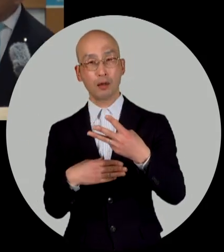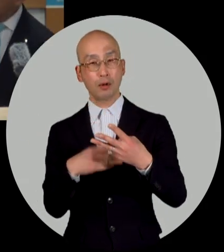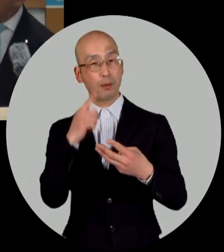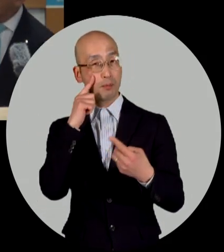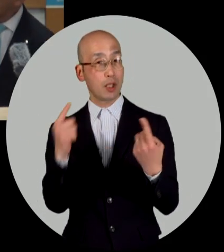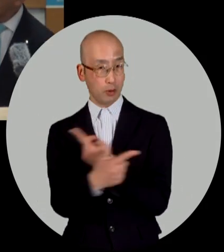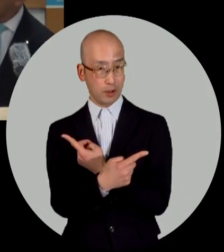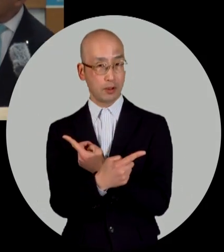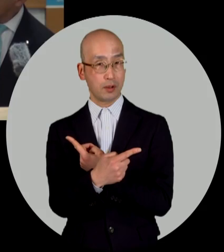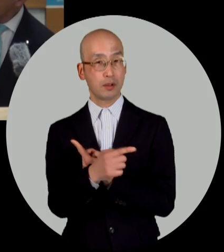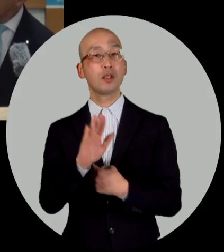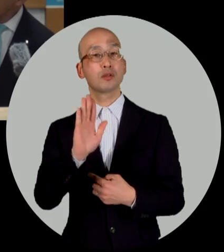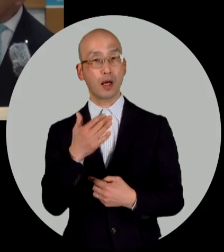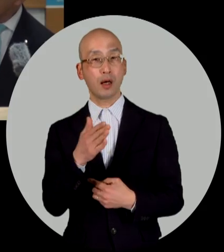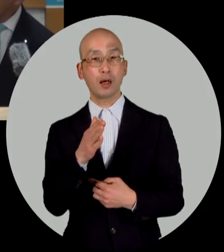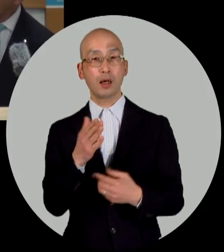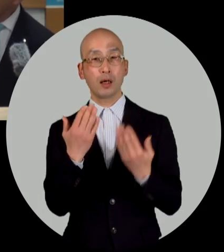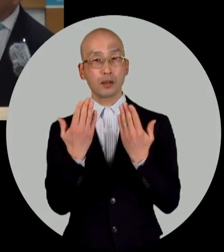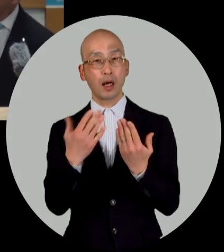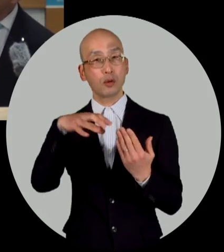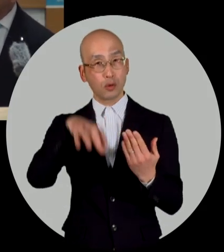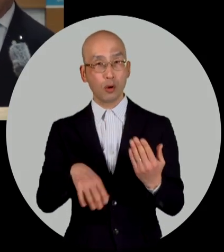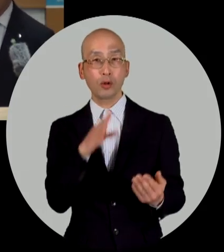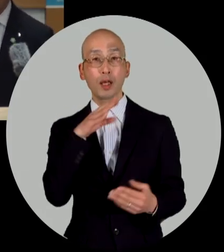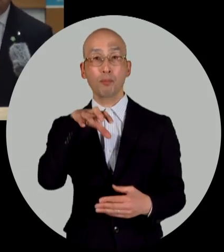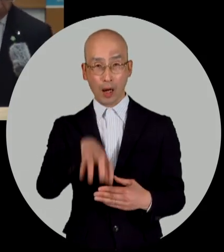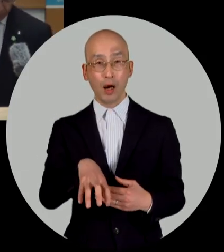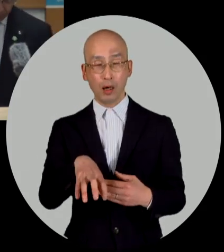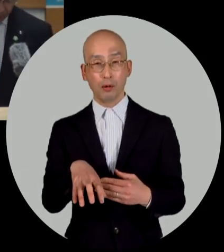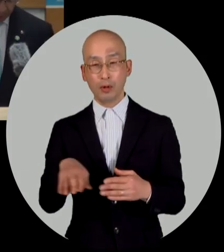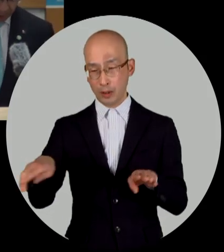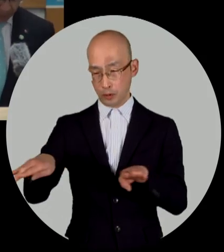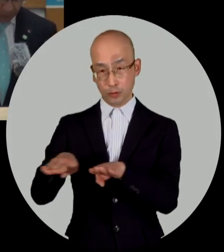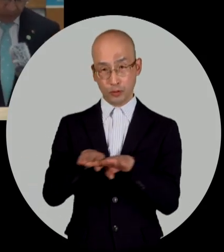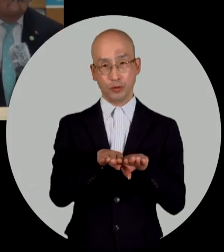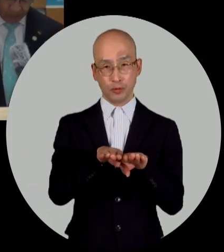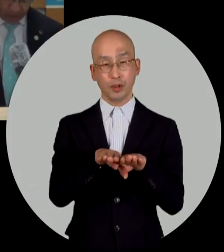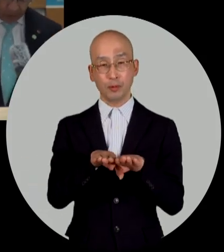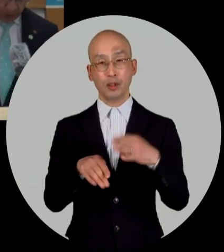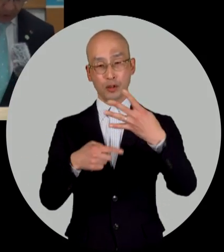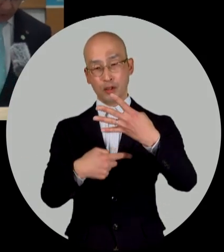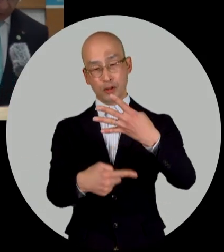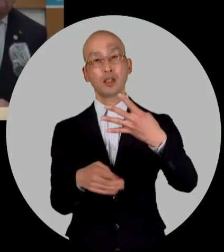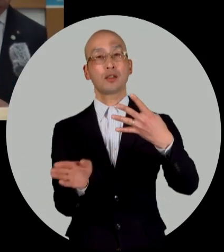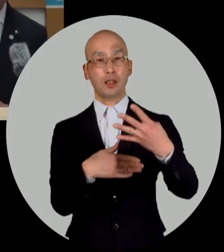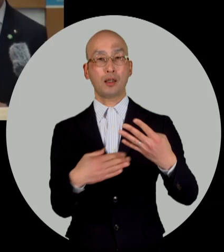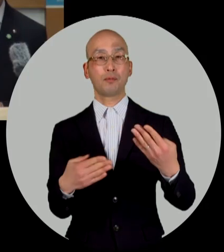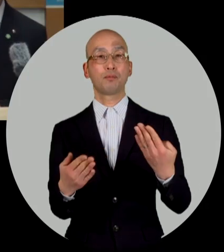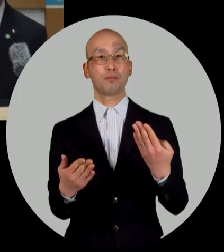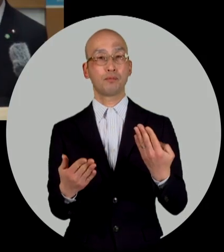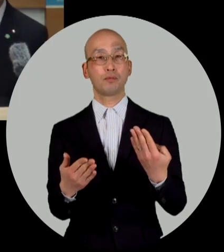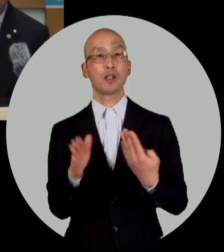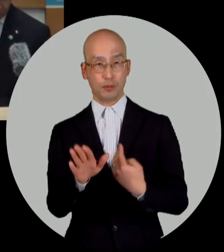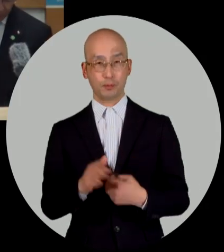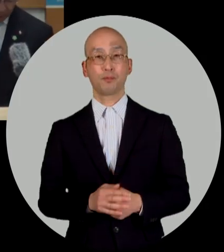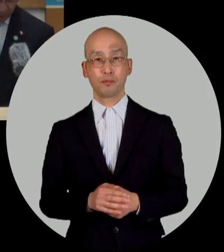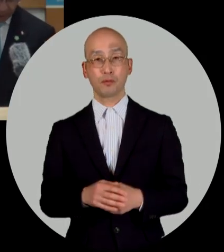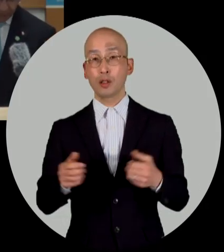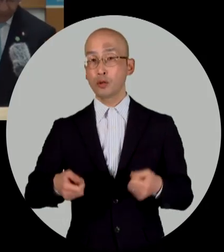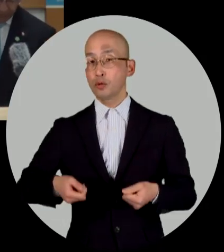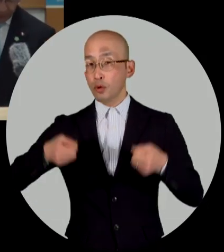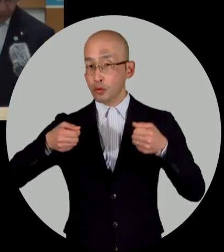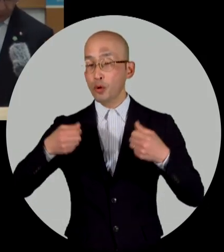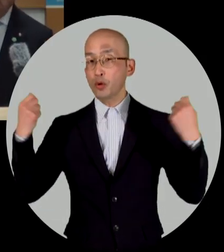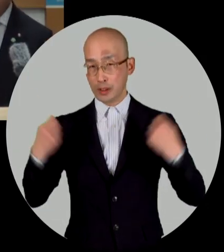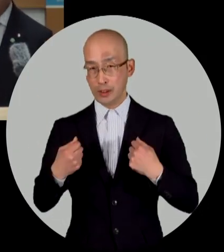直しということですが、学校現場につきましては新年度からということで4月1日、なお卒業式につきまして